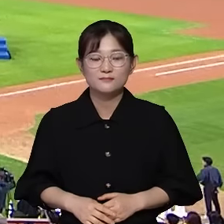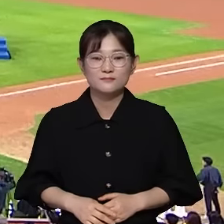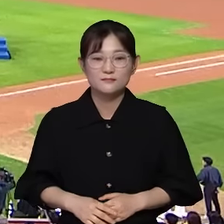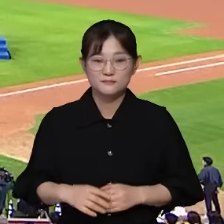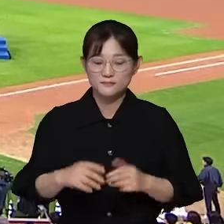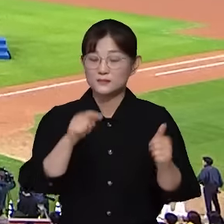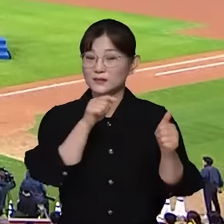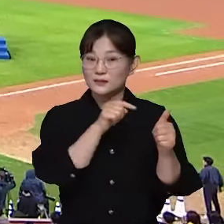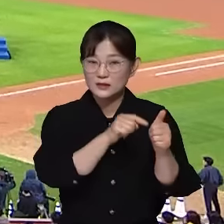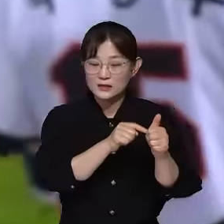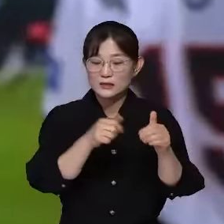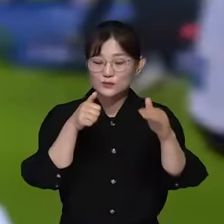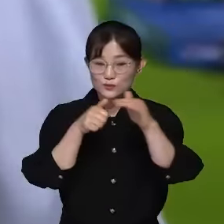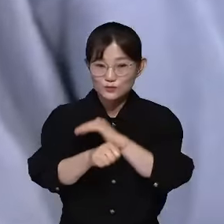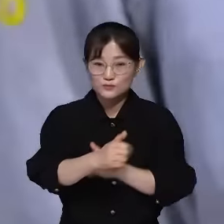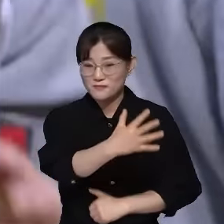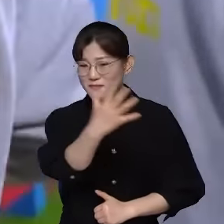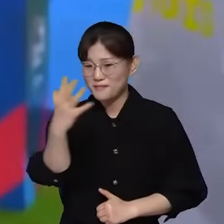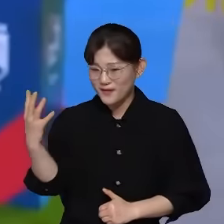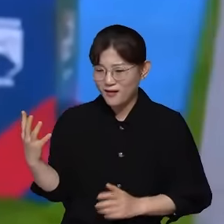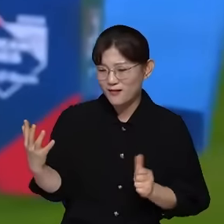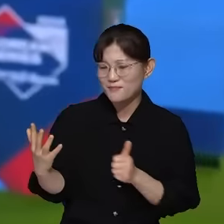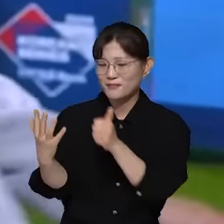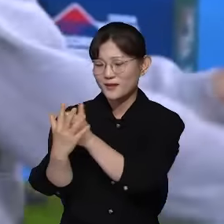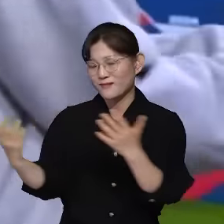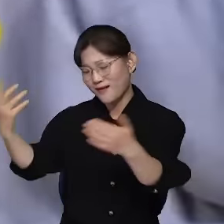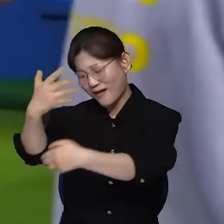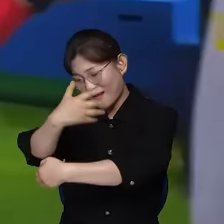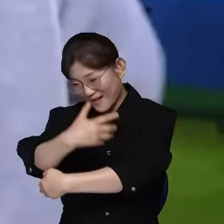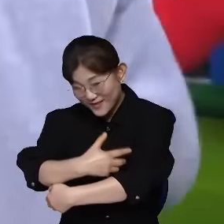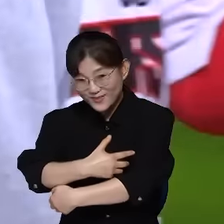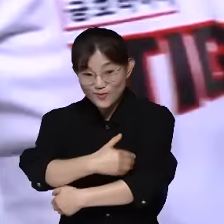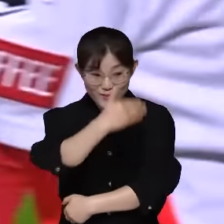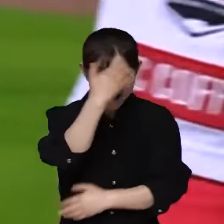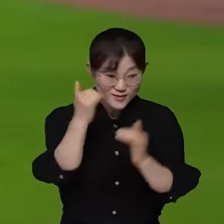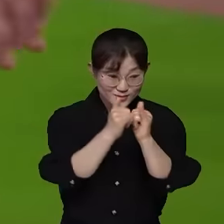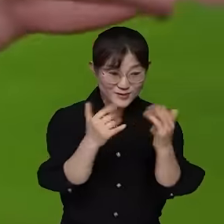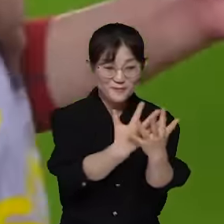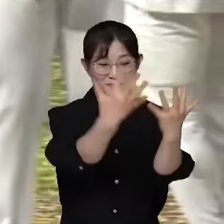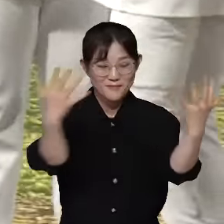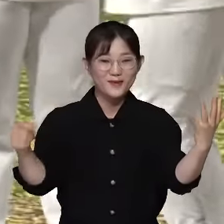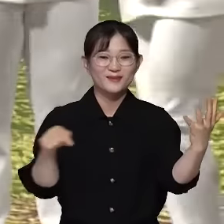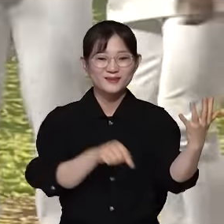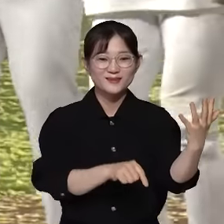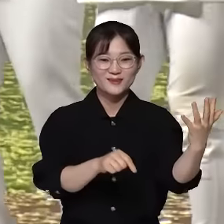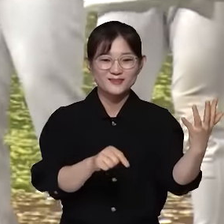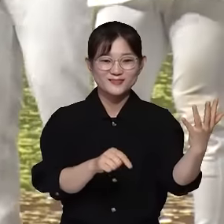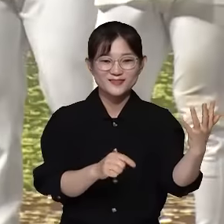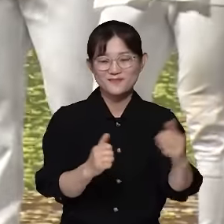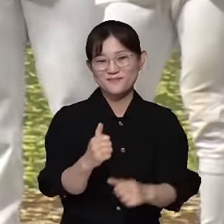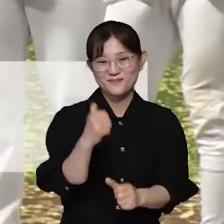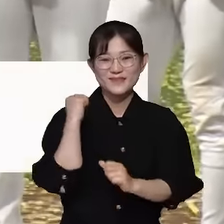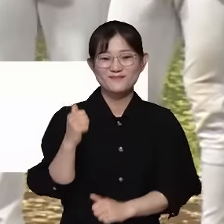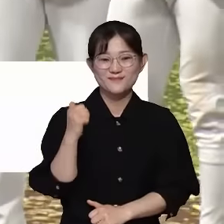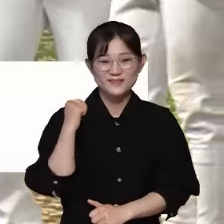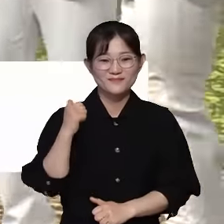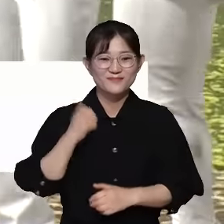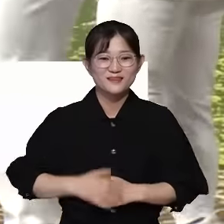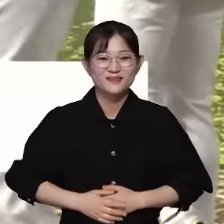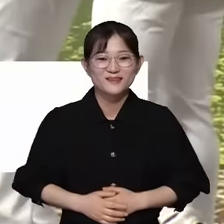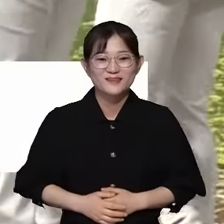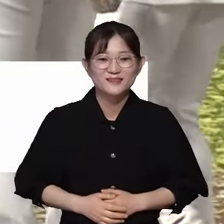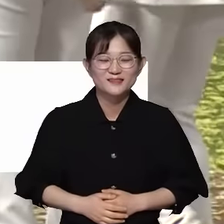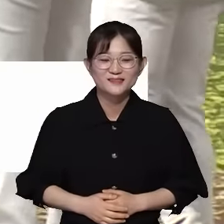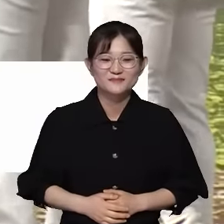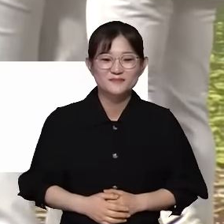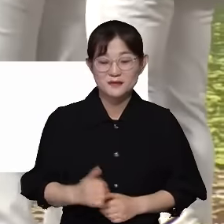이범우 감독이 선수들과 뜨거운 포옹을 하고 관중석 앞쪽으로 나와 엄지를 흔듭니다. 삐끼삐끼 춤을 선수단과